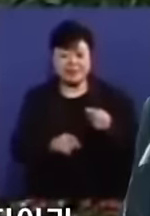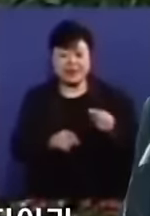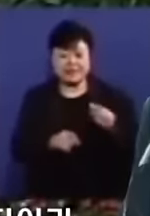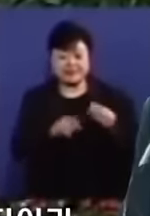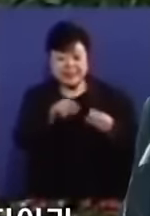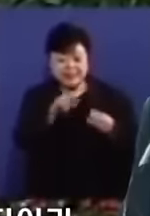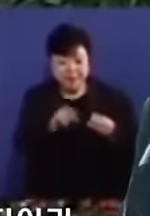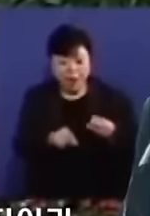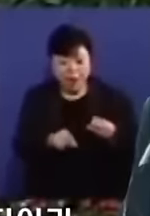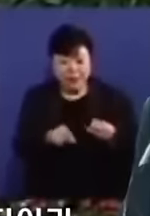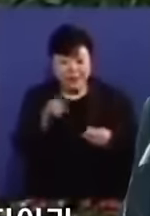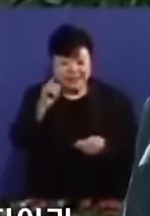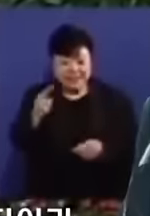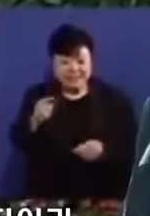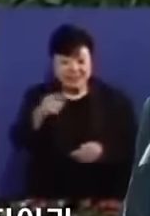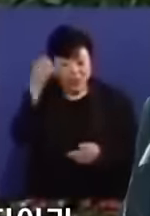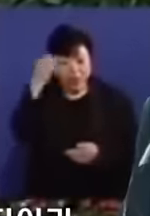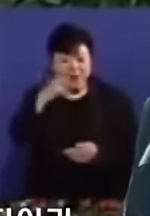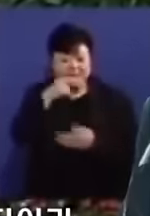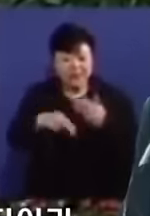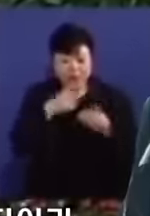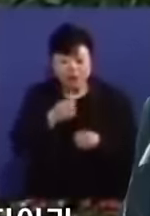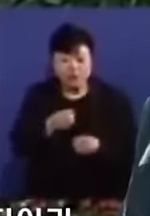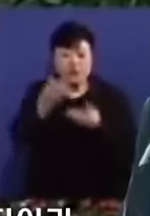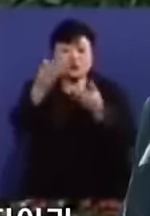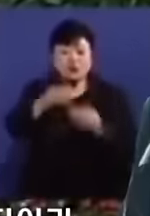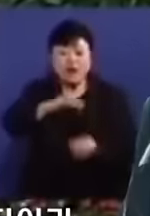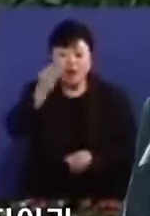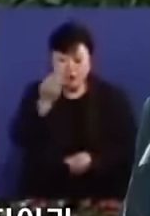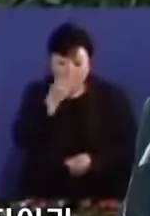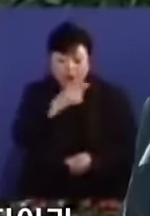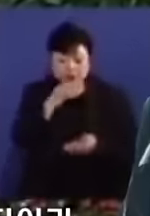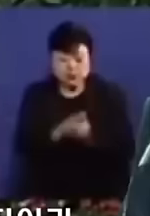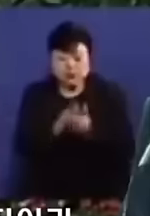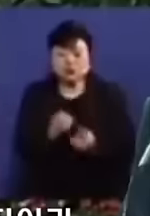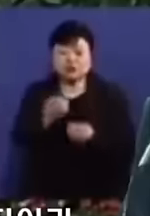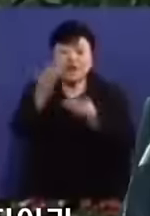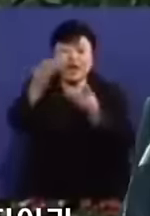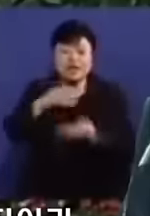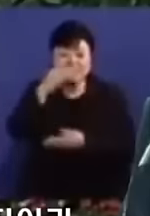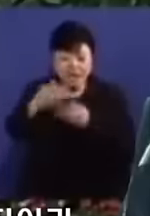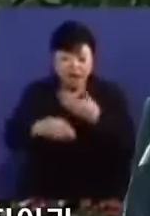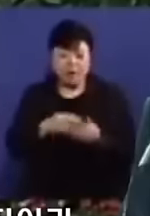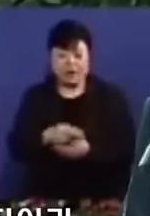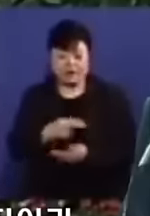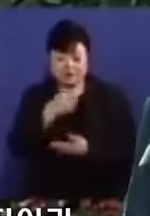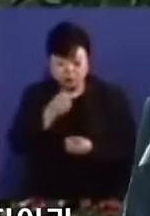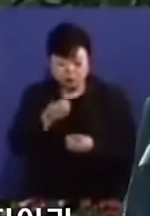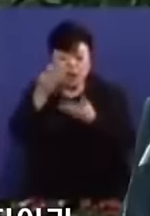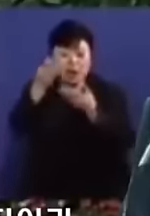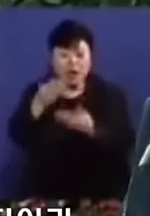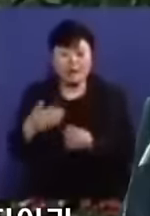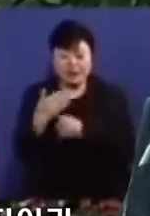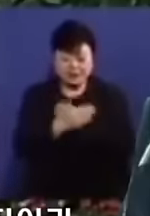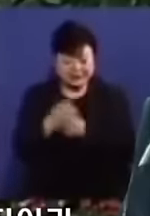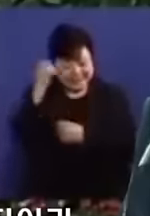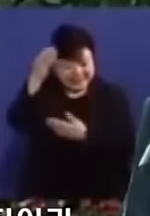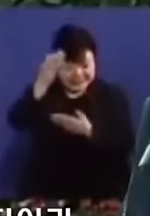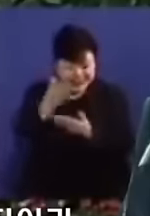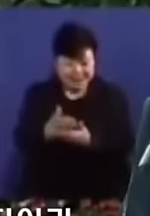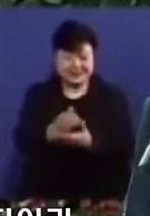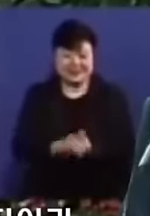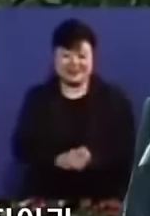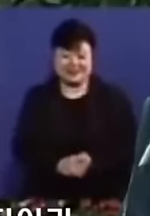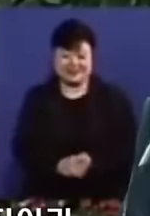영혼아 야훼를 송축하라. 내 속에 있는 것들아 다 그의 거룩한 이름을 송축하라. 내 영혼아 야훼를 송축하며 그 모든 은택을 잊지